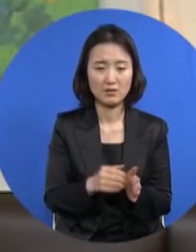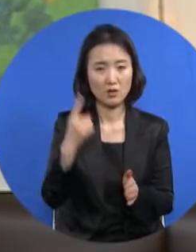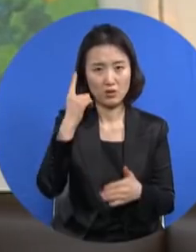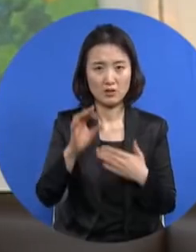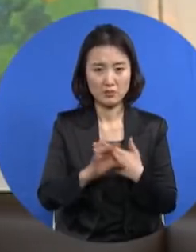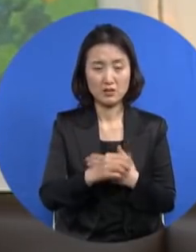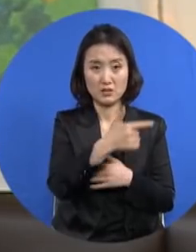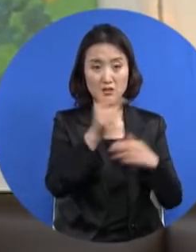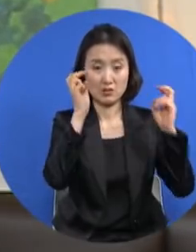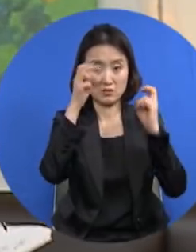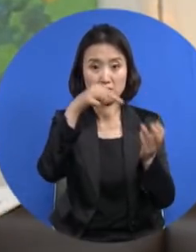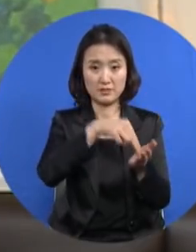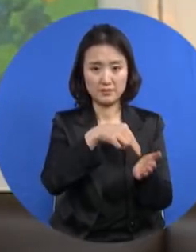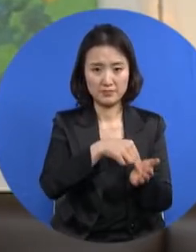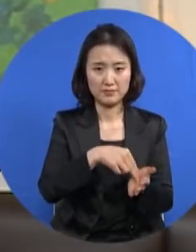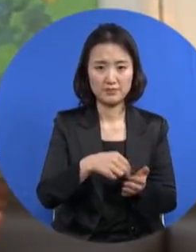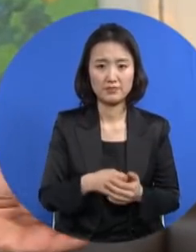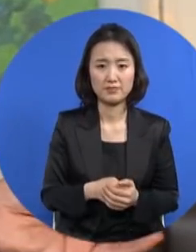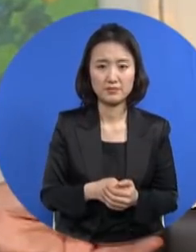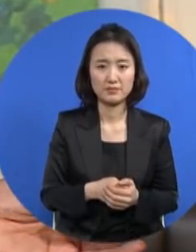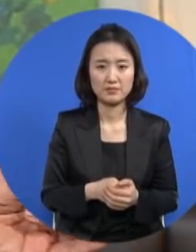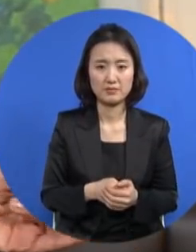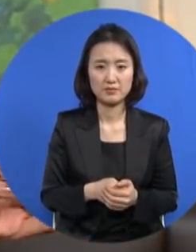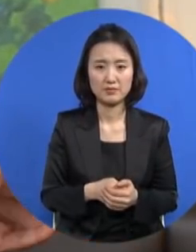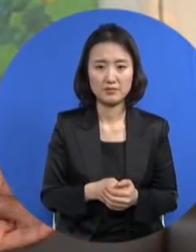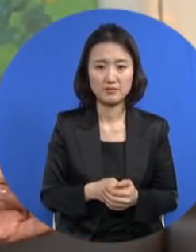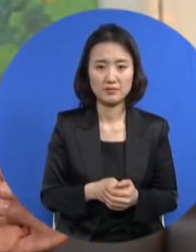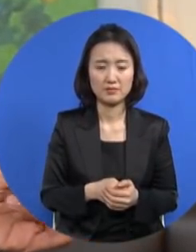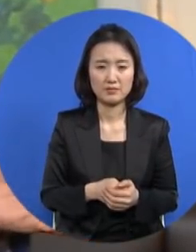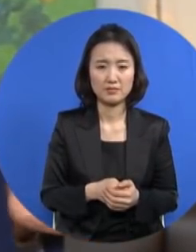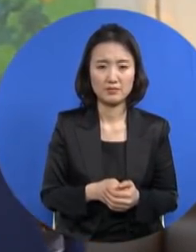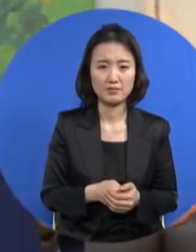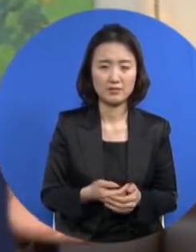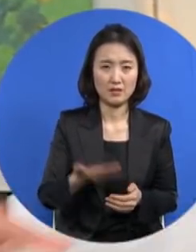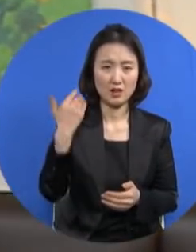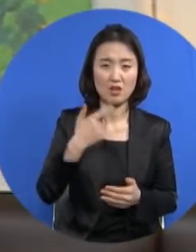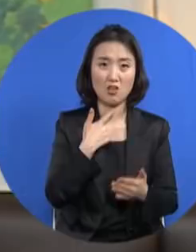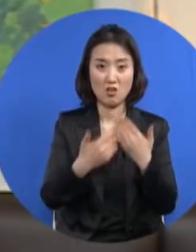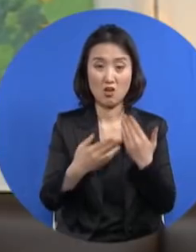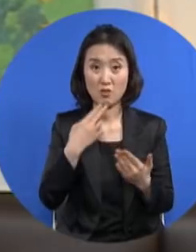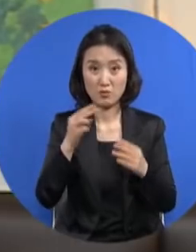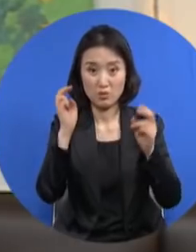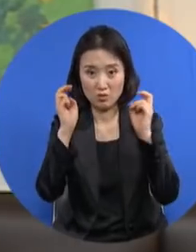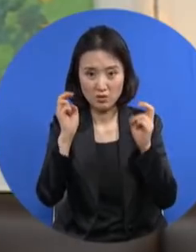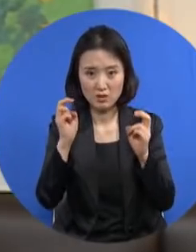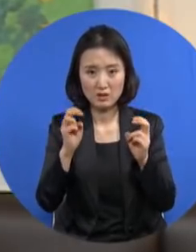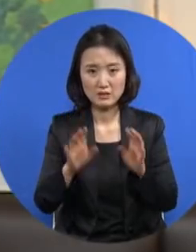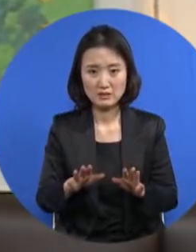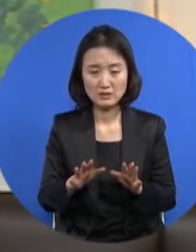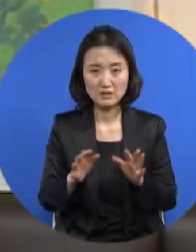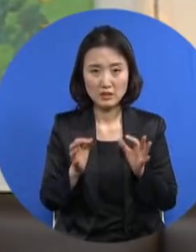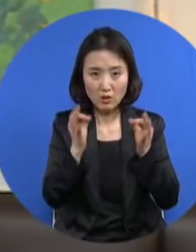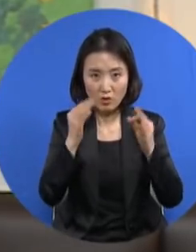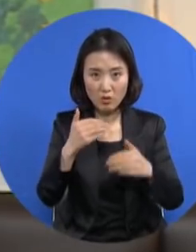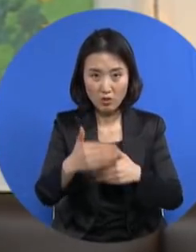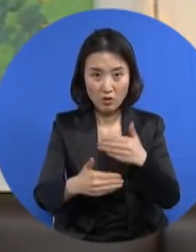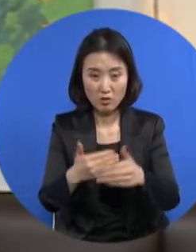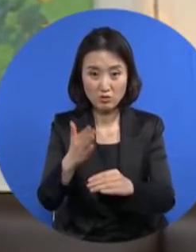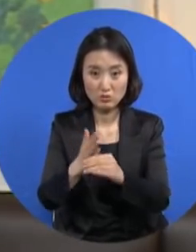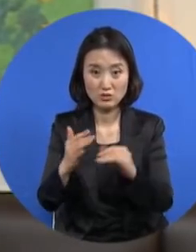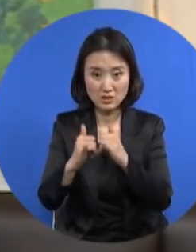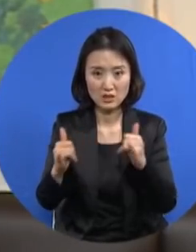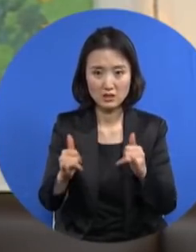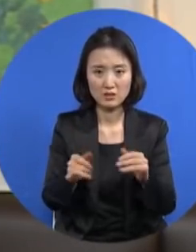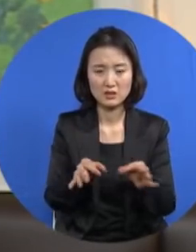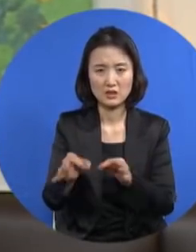그런 대기업에서는 이렇게 히스토릭, 옛날 경험이 없는 회사들, 인재 막 내는 그런 사람들하고 사업을